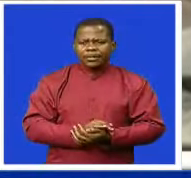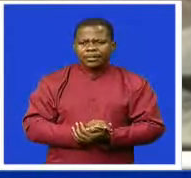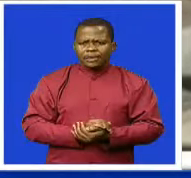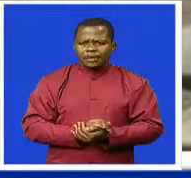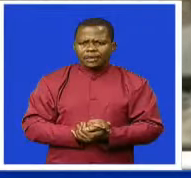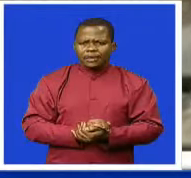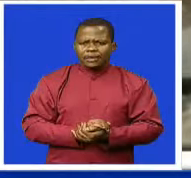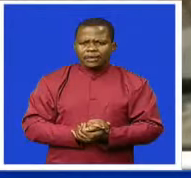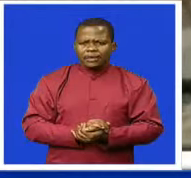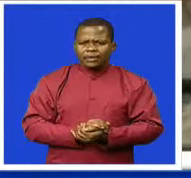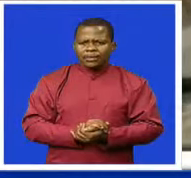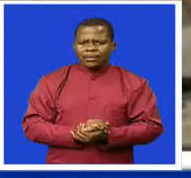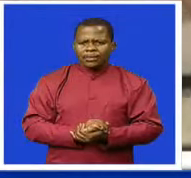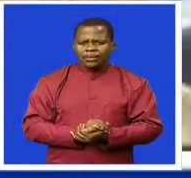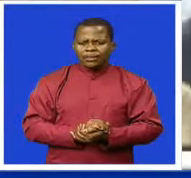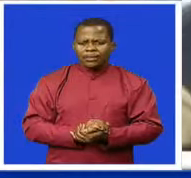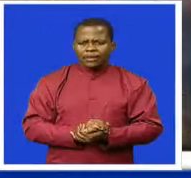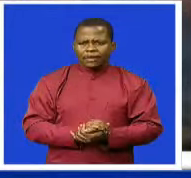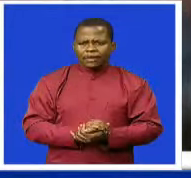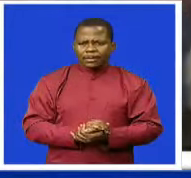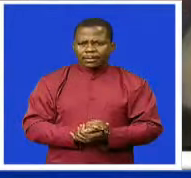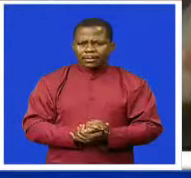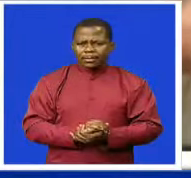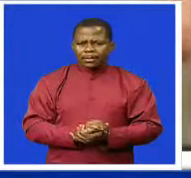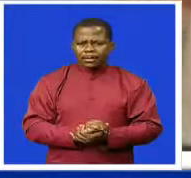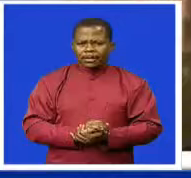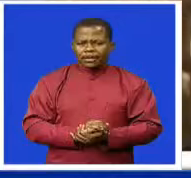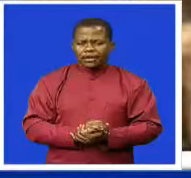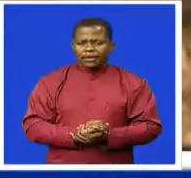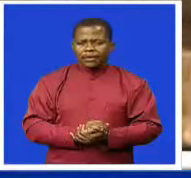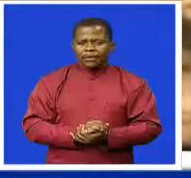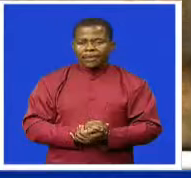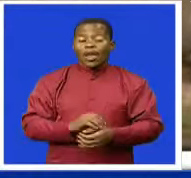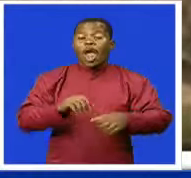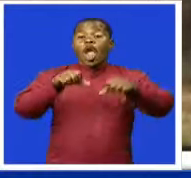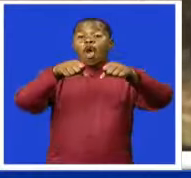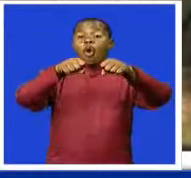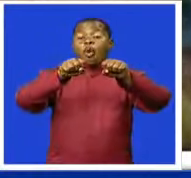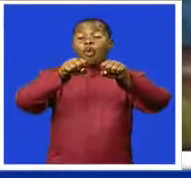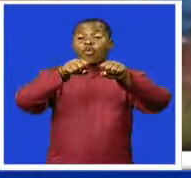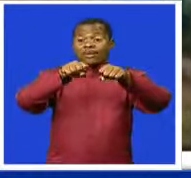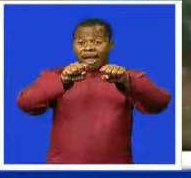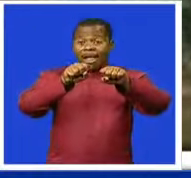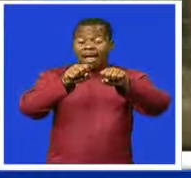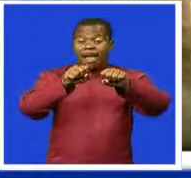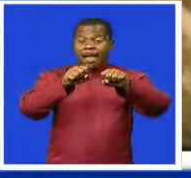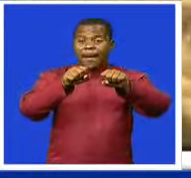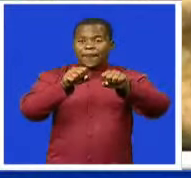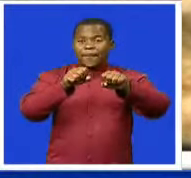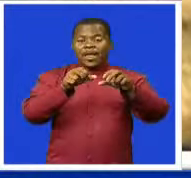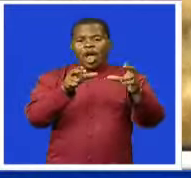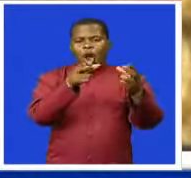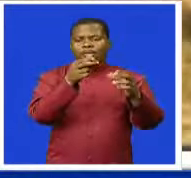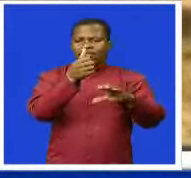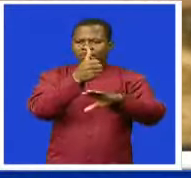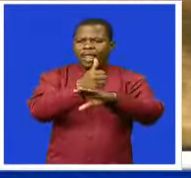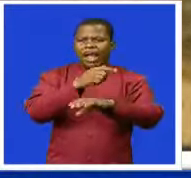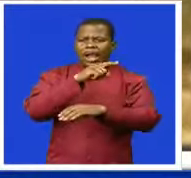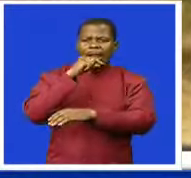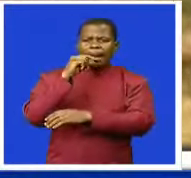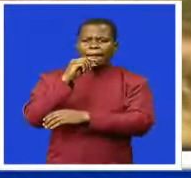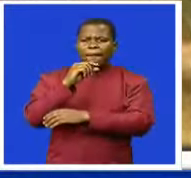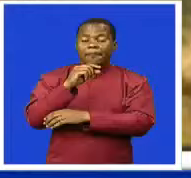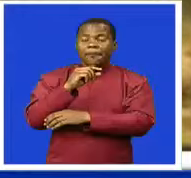le njini nalelitha Indvuna yenkundla yasemkhiweni idumisa mamba yithi bayinkundla kubabisa buhlungu